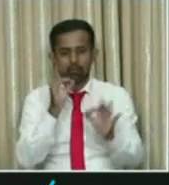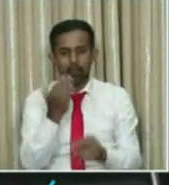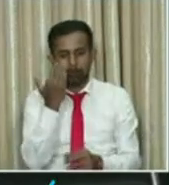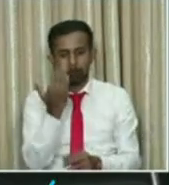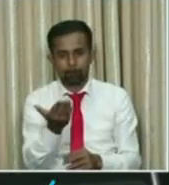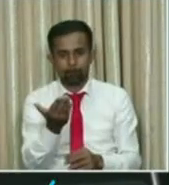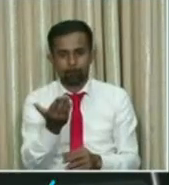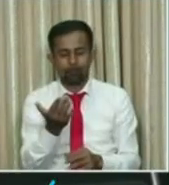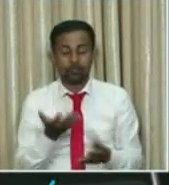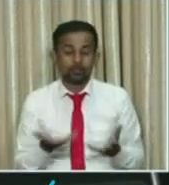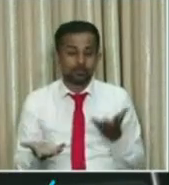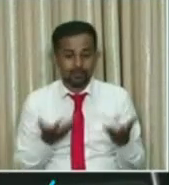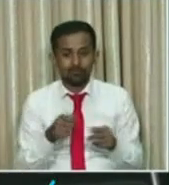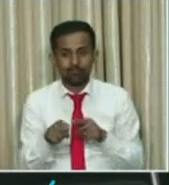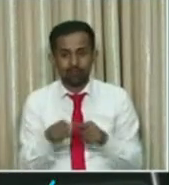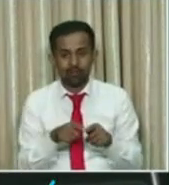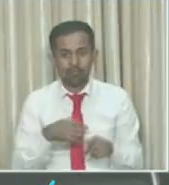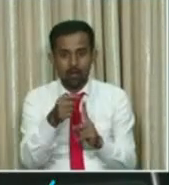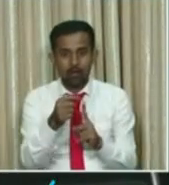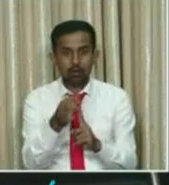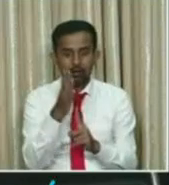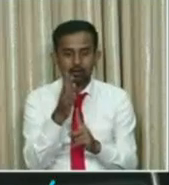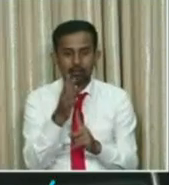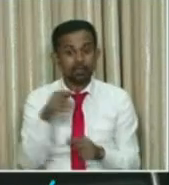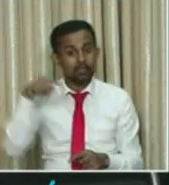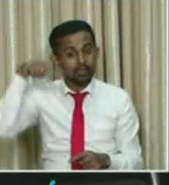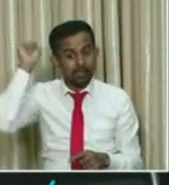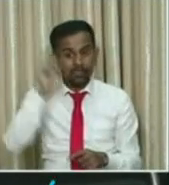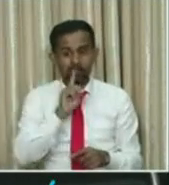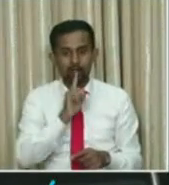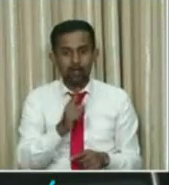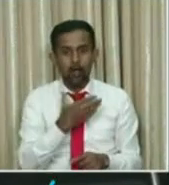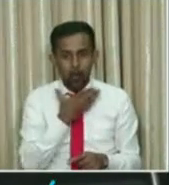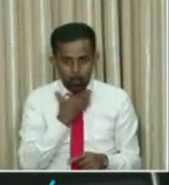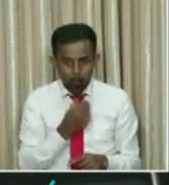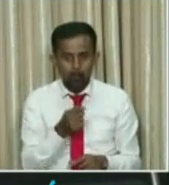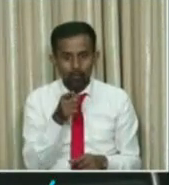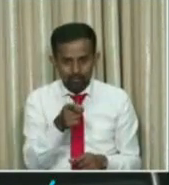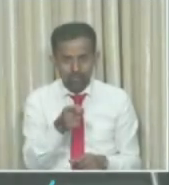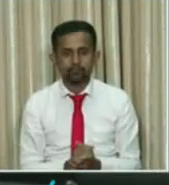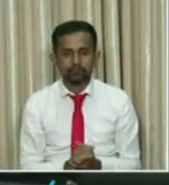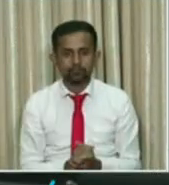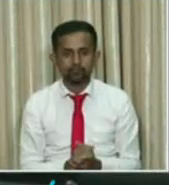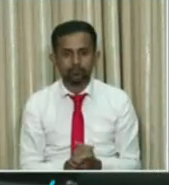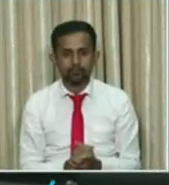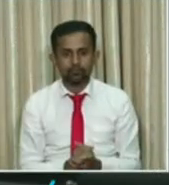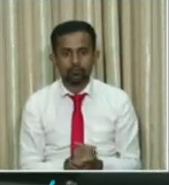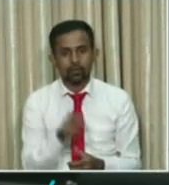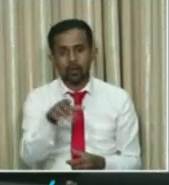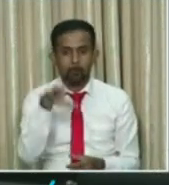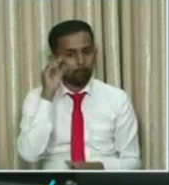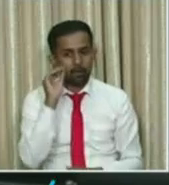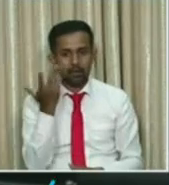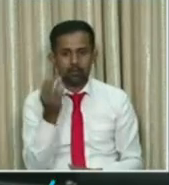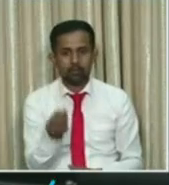එමුතුමා කොච්චර අසරණ වෙලාද කියන මට මගේ සිංහල අවබෝධය තියෙනවා. එදා එදා කිව්ව කාරණේ බොරුවක්ද කියලානේ ගරු කතානායකතුමනි මම ඇහුවේ. එතුමා ඒක පිළිගන්නේ